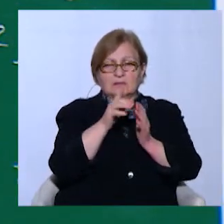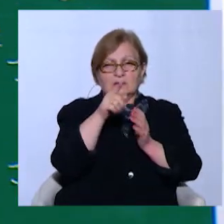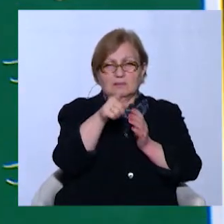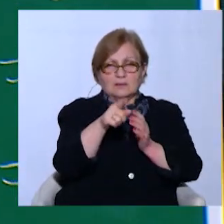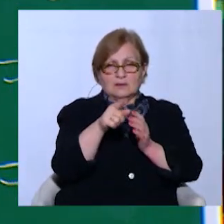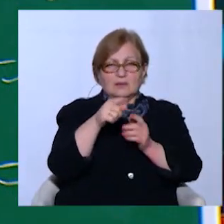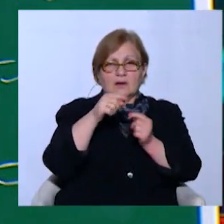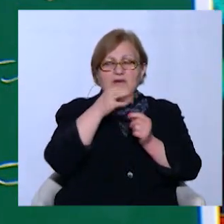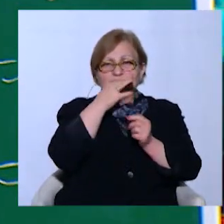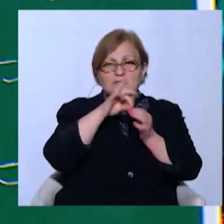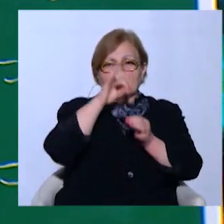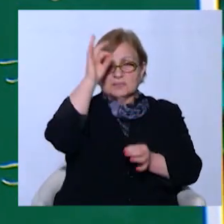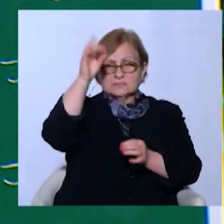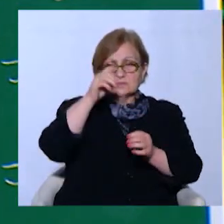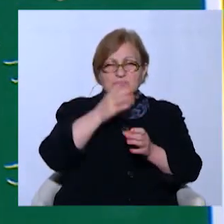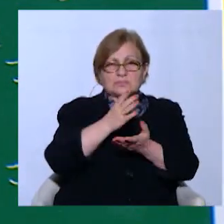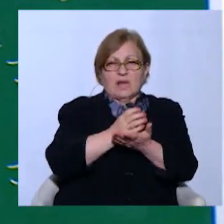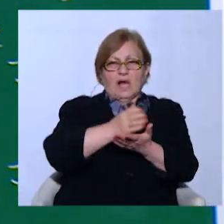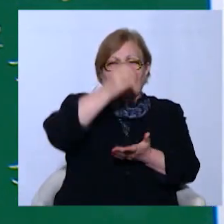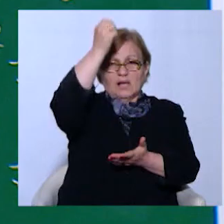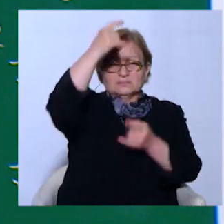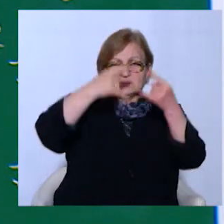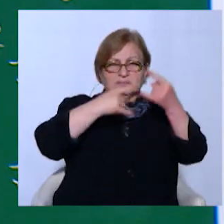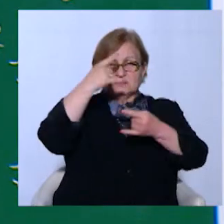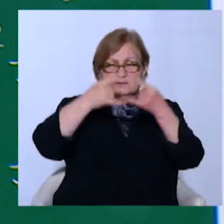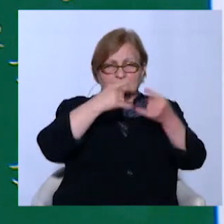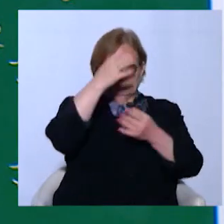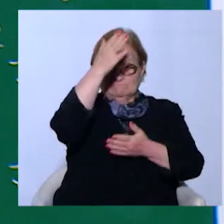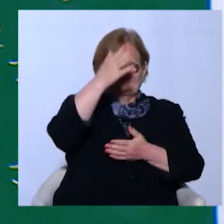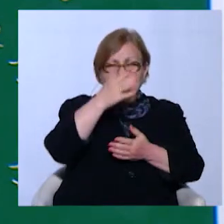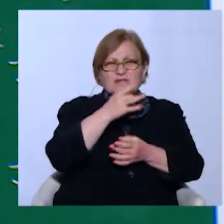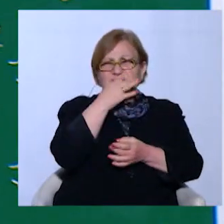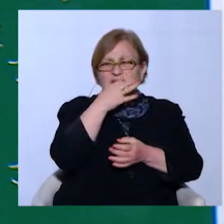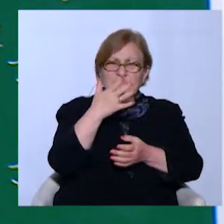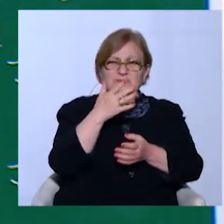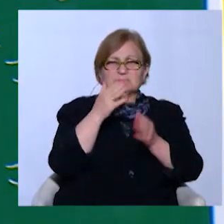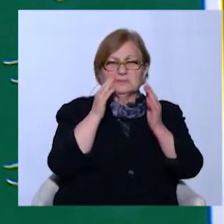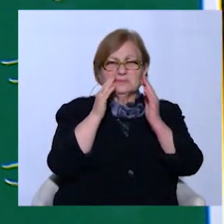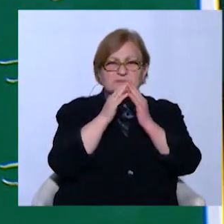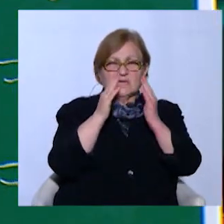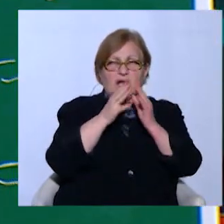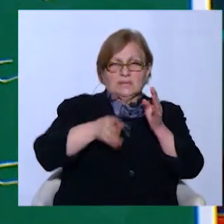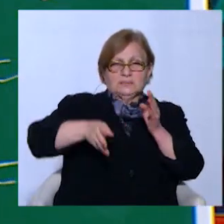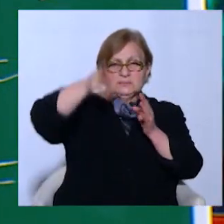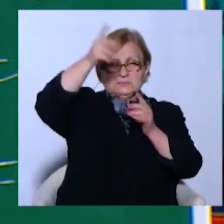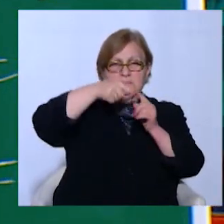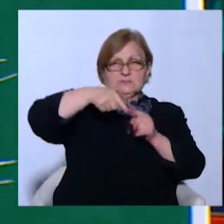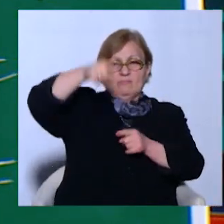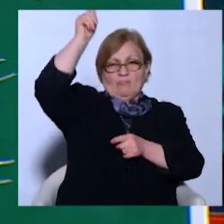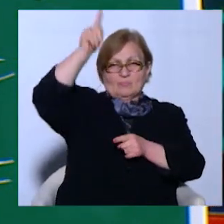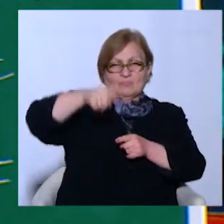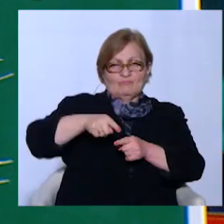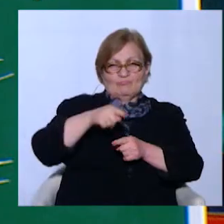დაადგინეთ ანძის სიმაღლე ან ქართლის დედის სიმაღლე ან სადაც იმყოფებით, სადაც არ უნდა იმყოფებოდეთ, ნებისმიერი მაღალი შენობის სიმაღლე.